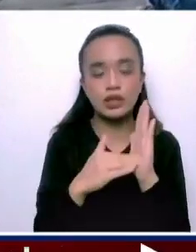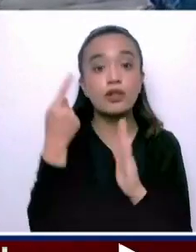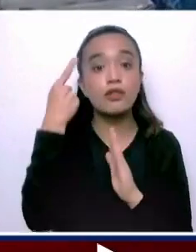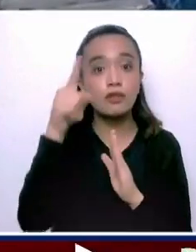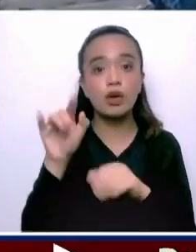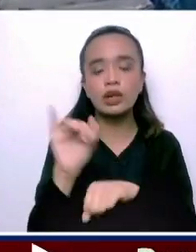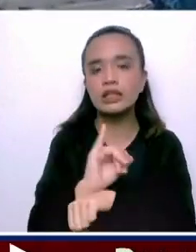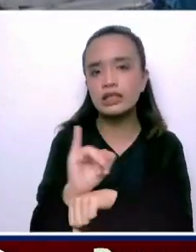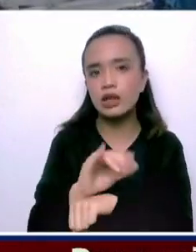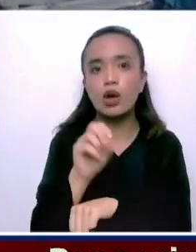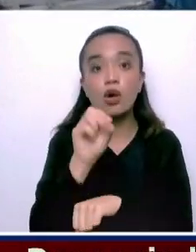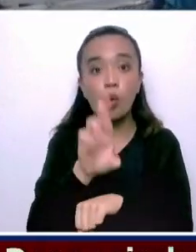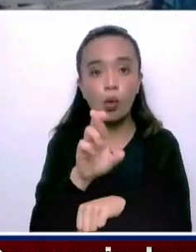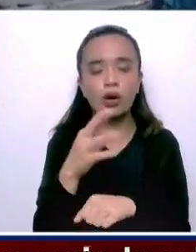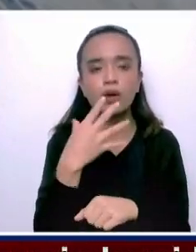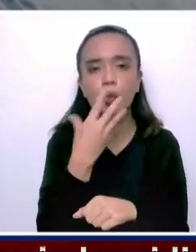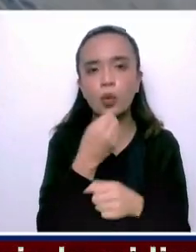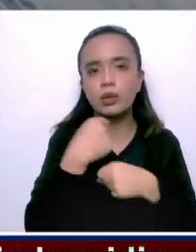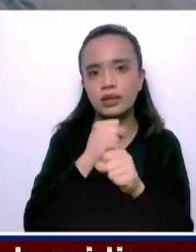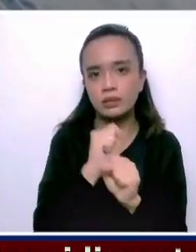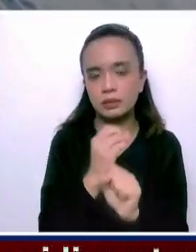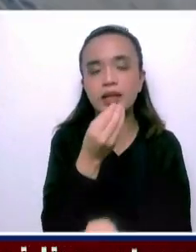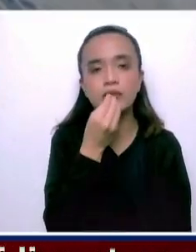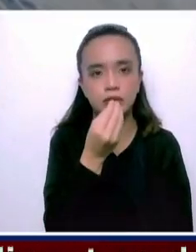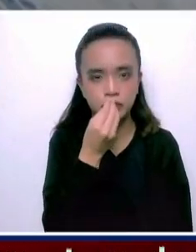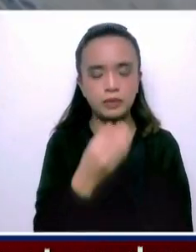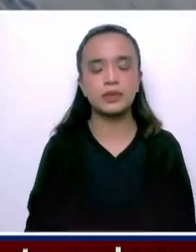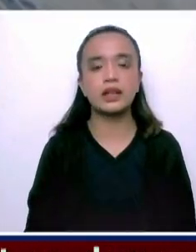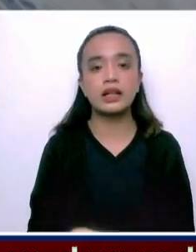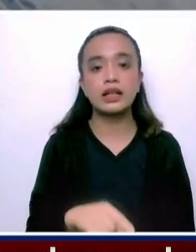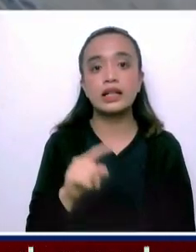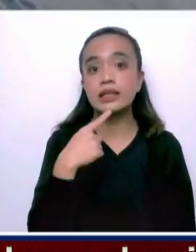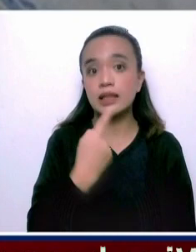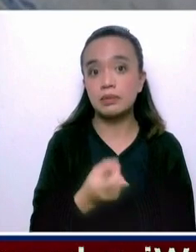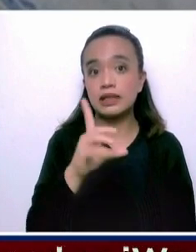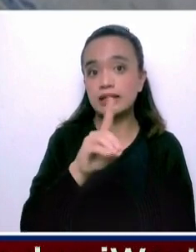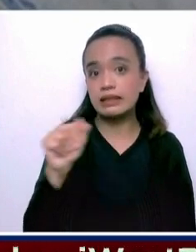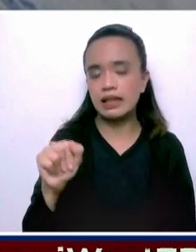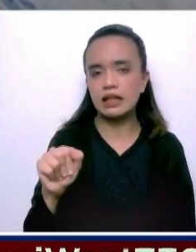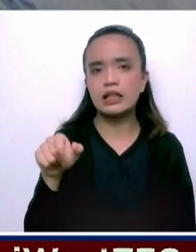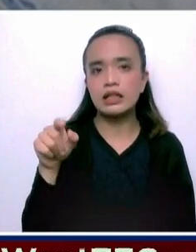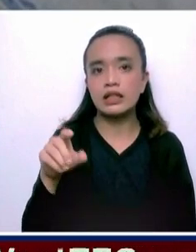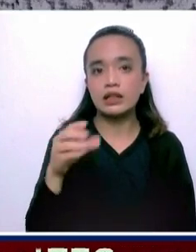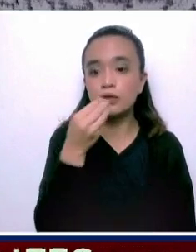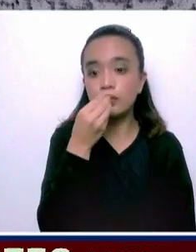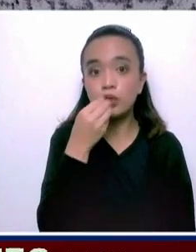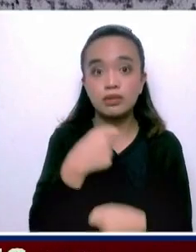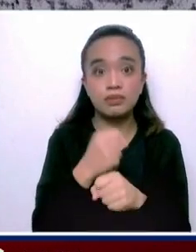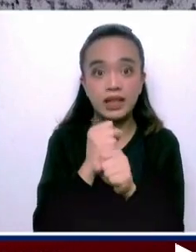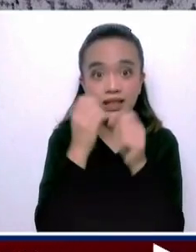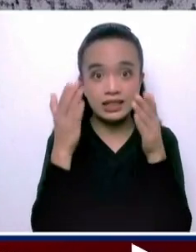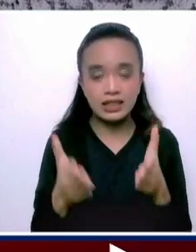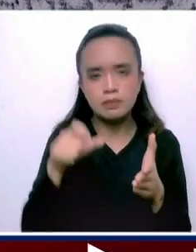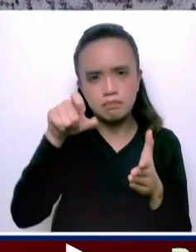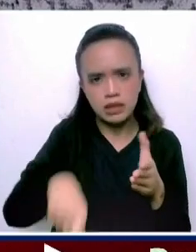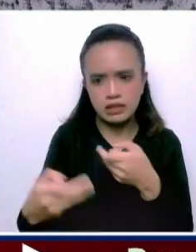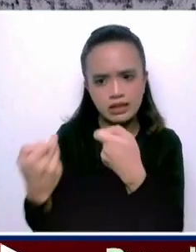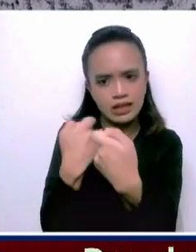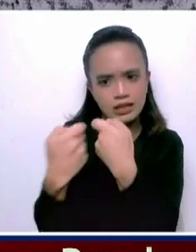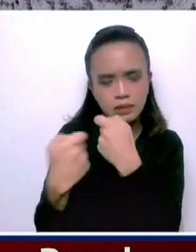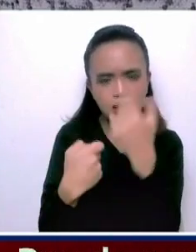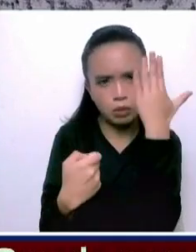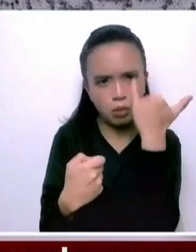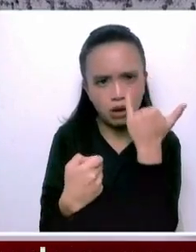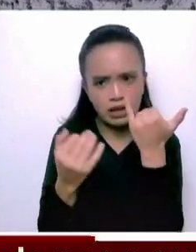industrials o food manufacturers. Dagdag ng DA, kailangang ipaliwanag ng food manufacturers kung bakit may imbak pa